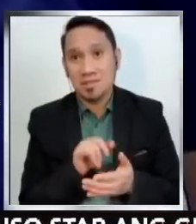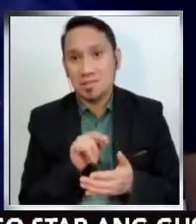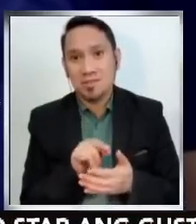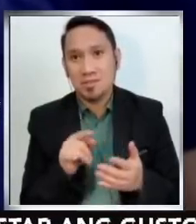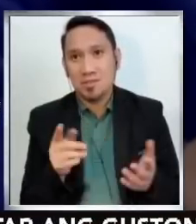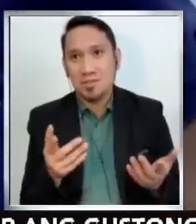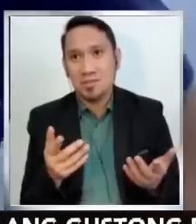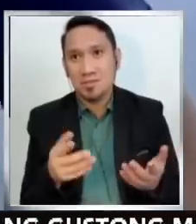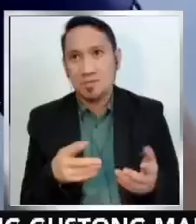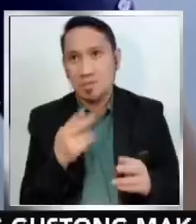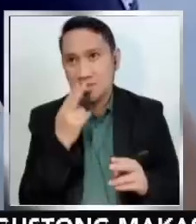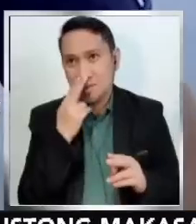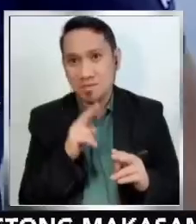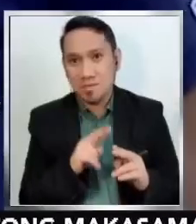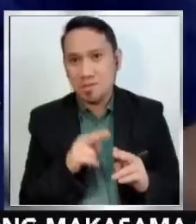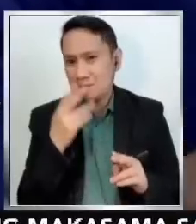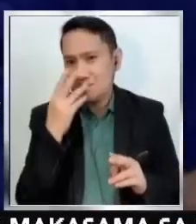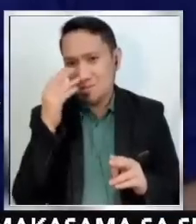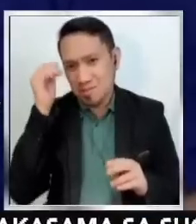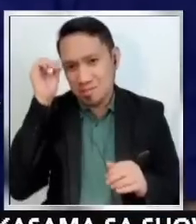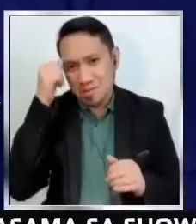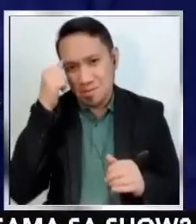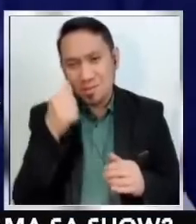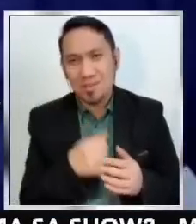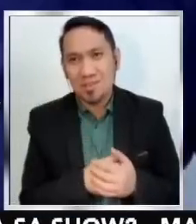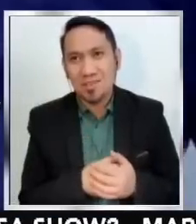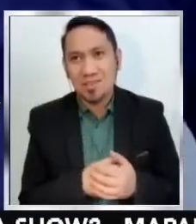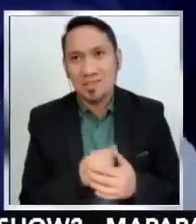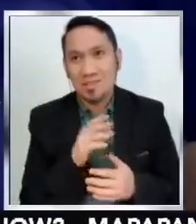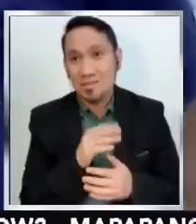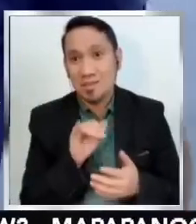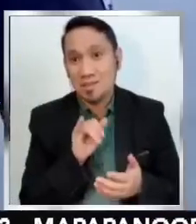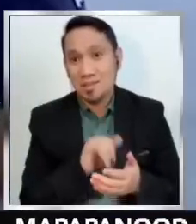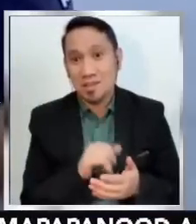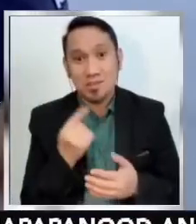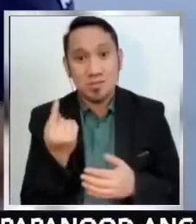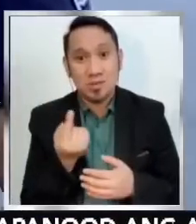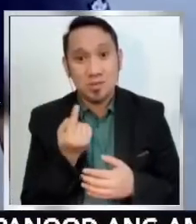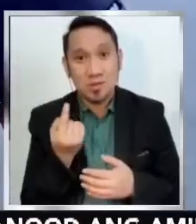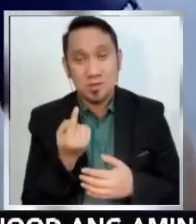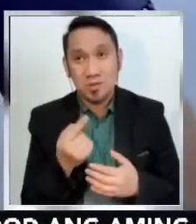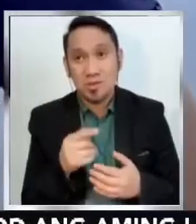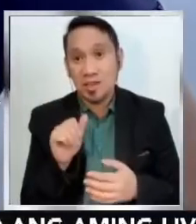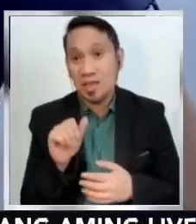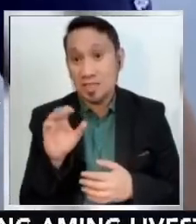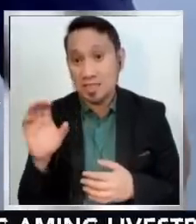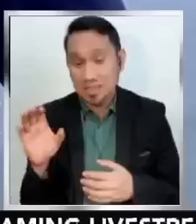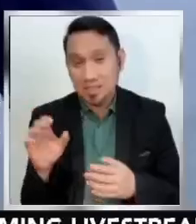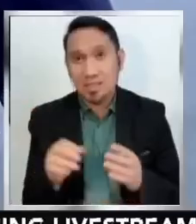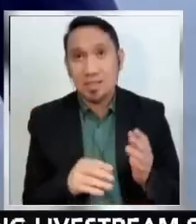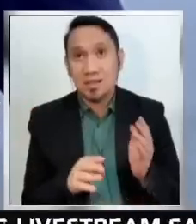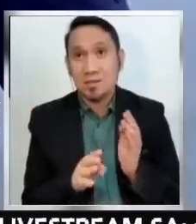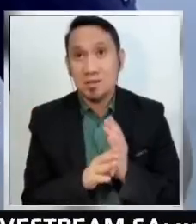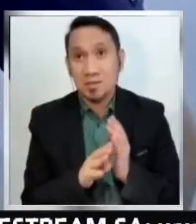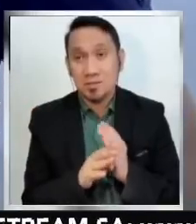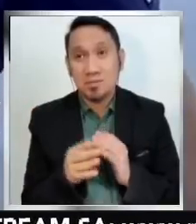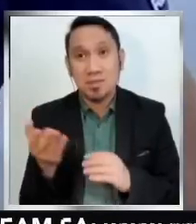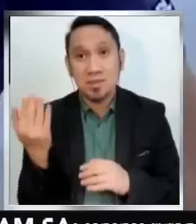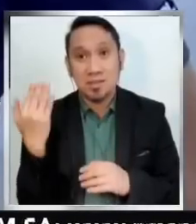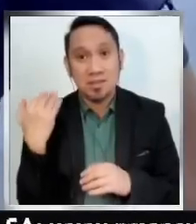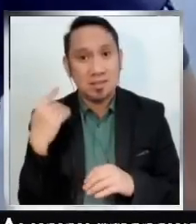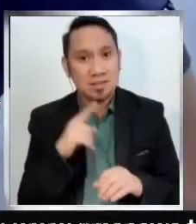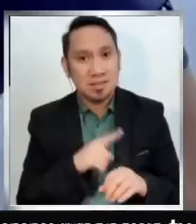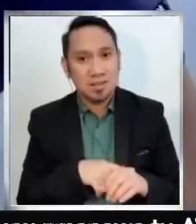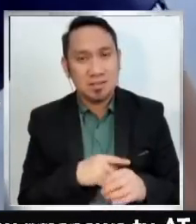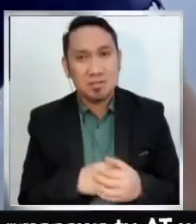fun memory about it. Yes, of course. And because this is the only air-conditioned bus during that time.